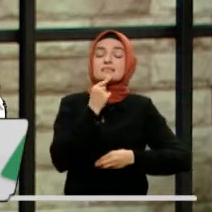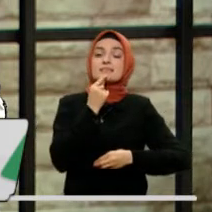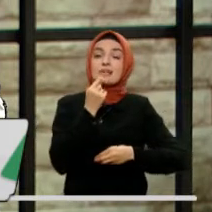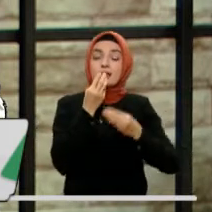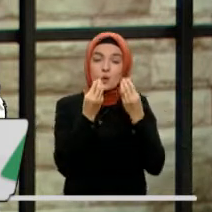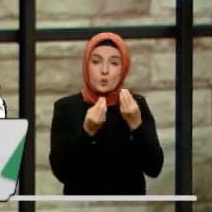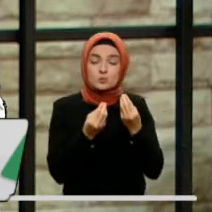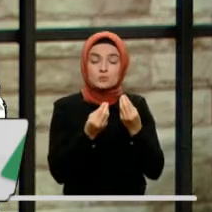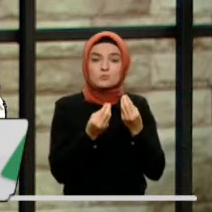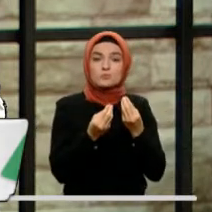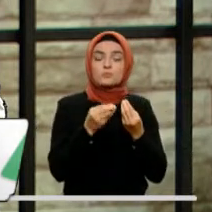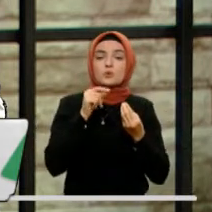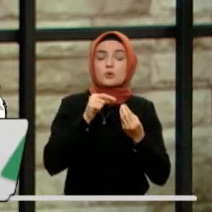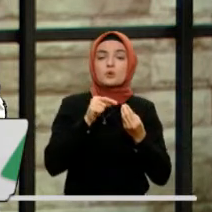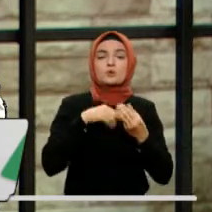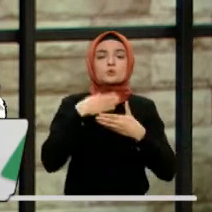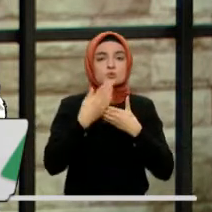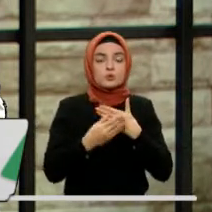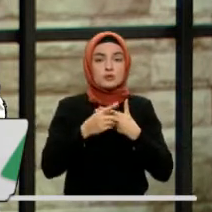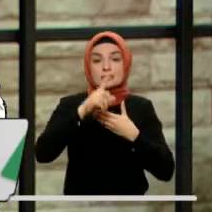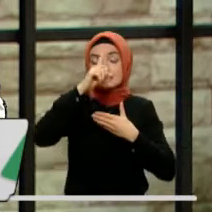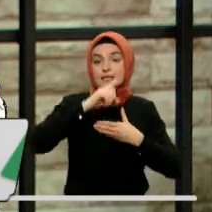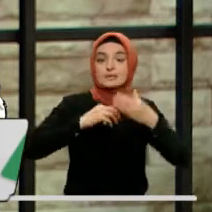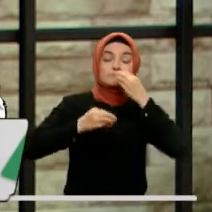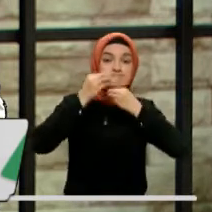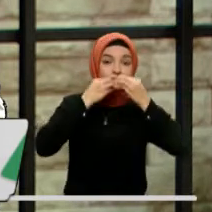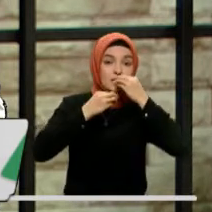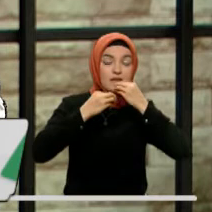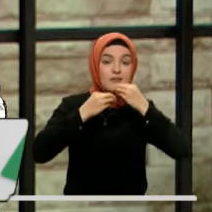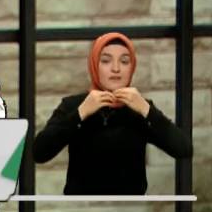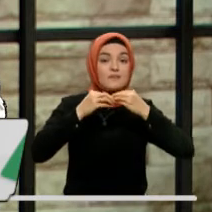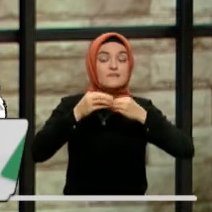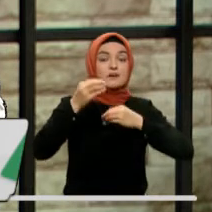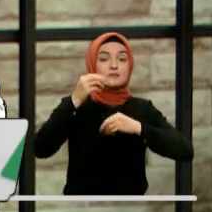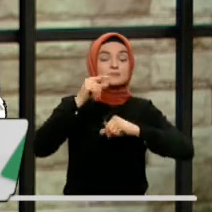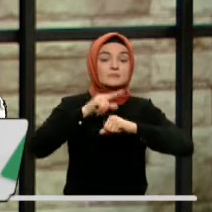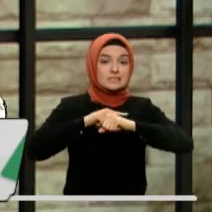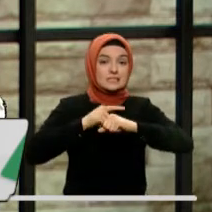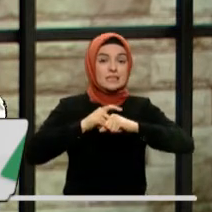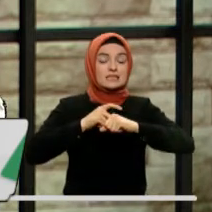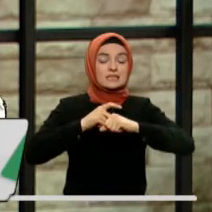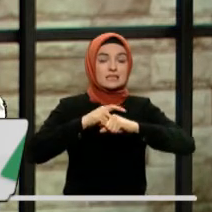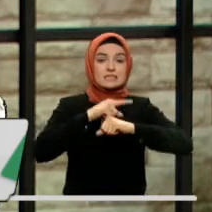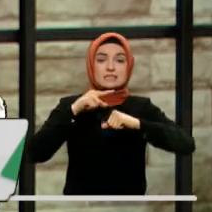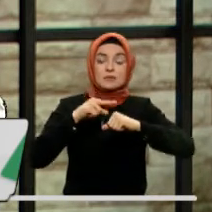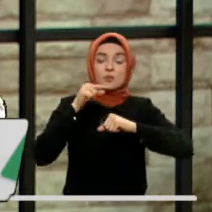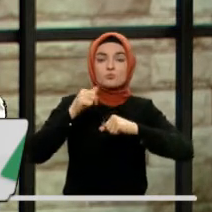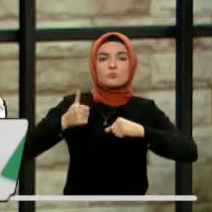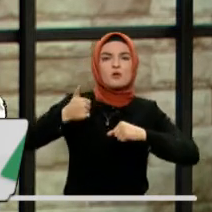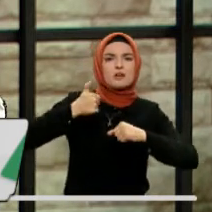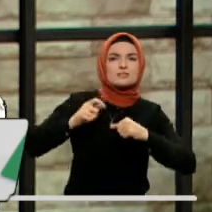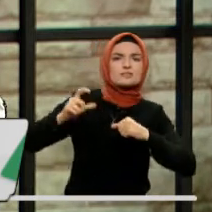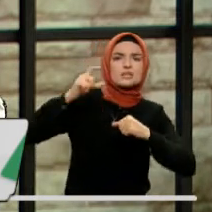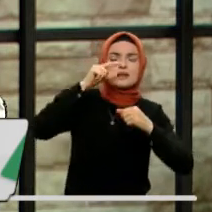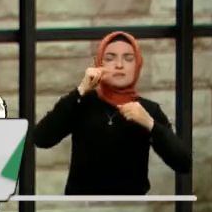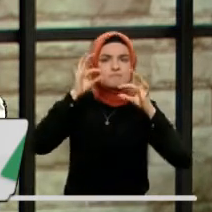algısını. Sonrasında da hani o ilk ek besin verdiğimiz dönem var ya, 6. ayında. O dönemde aslında çocuğun